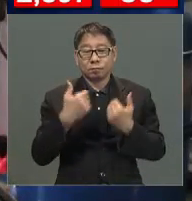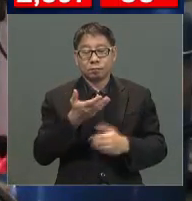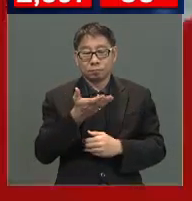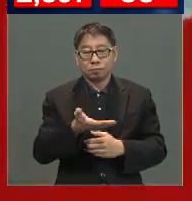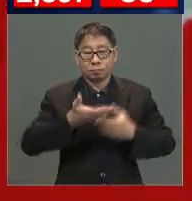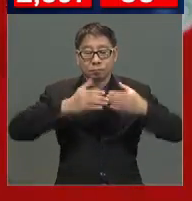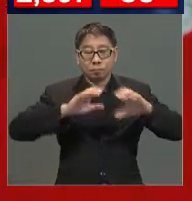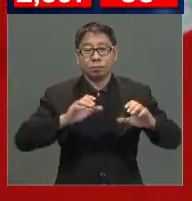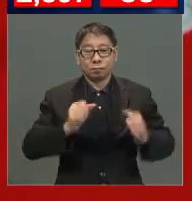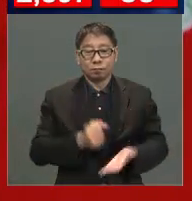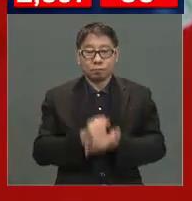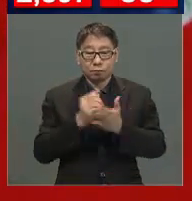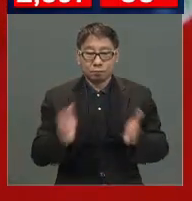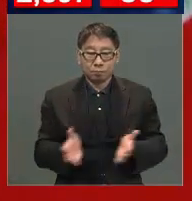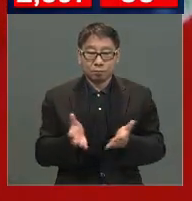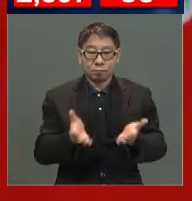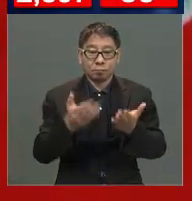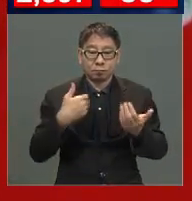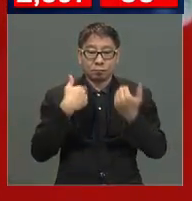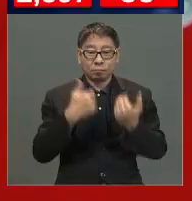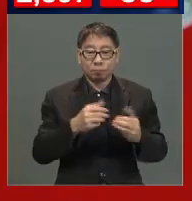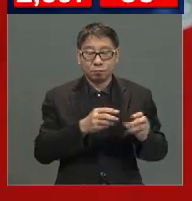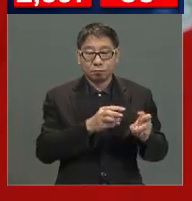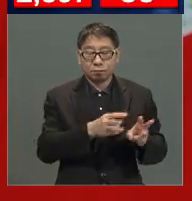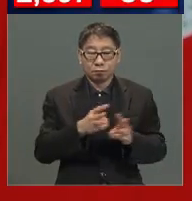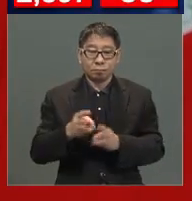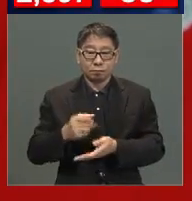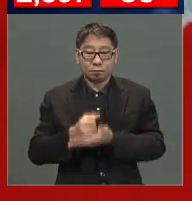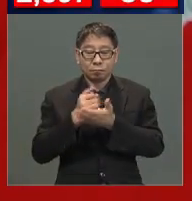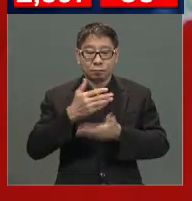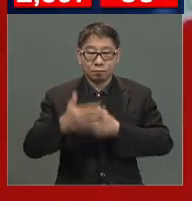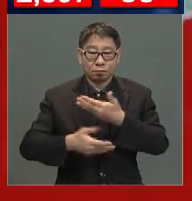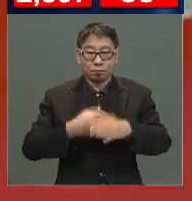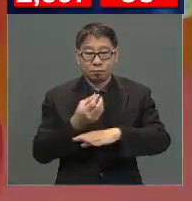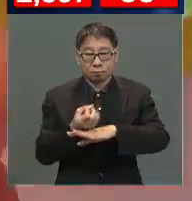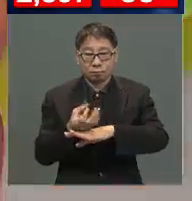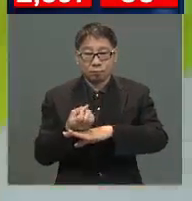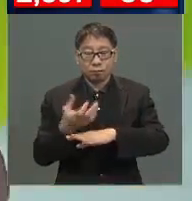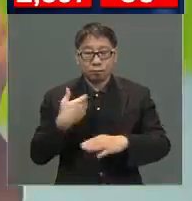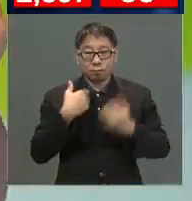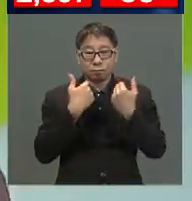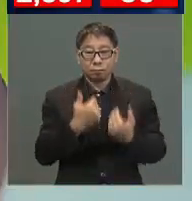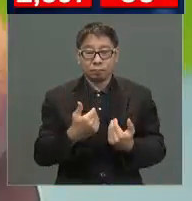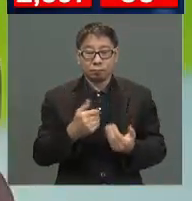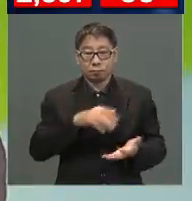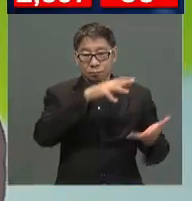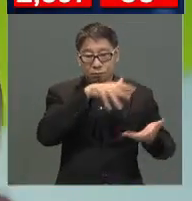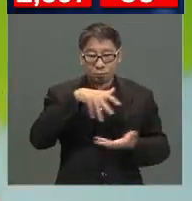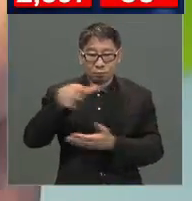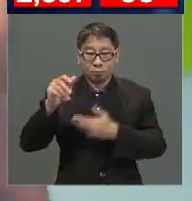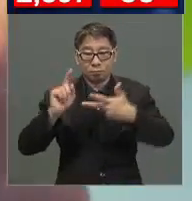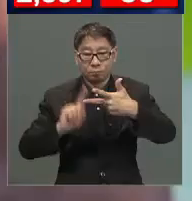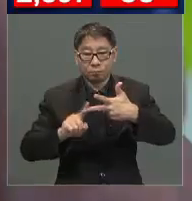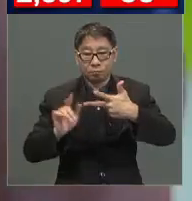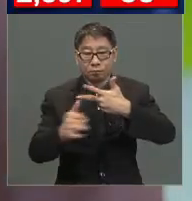ขอให้ทางภาครัฐเข้ามาสนับสนุนหรือมีมาตรการช่วยเหลือผู้ค้าพลอยเพราะตัวเลขการส่งออกอัญมณีเป็นอันดับที่